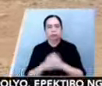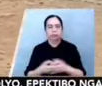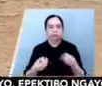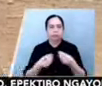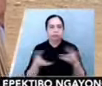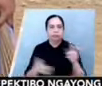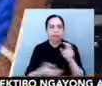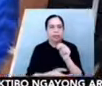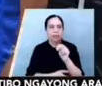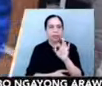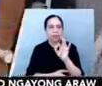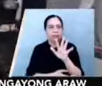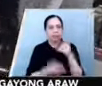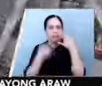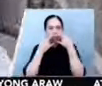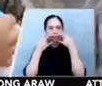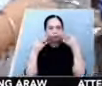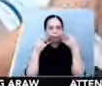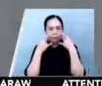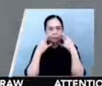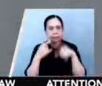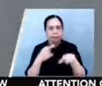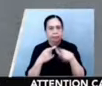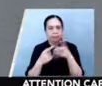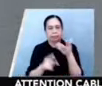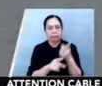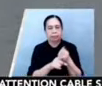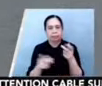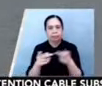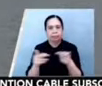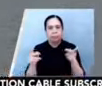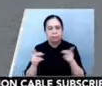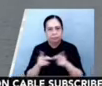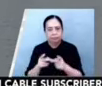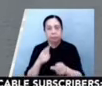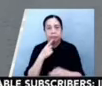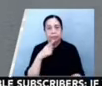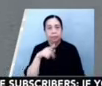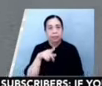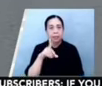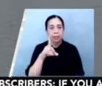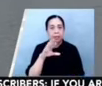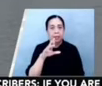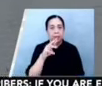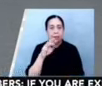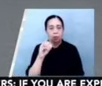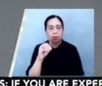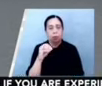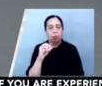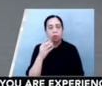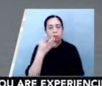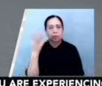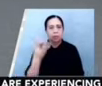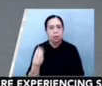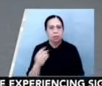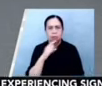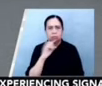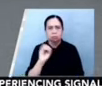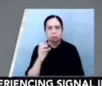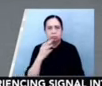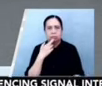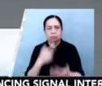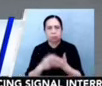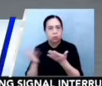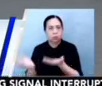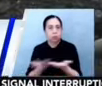face mask ang mga autoridad sa mga apektadong lugar ayon sa pdrrmo Batangas walang ulat na isinugod sa mga pagamutan dahil sa